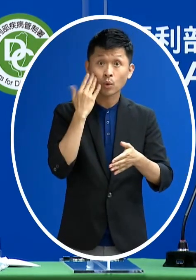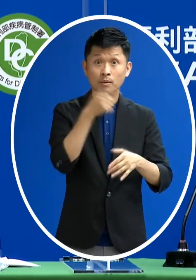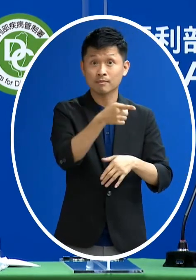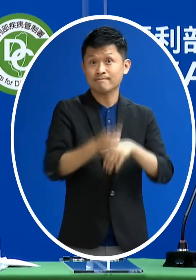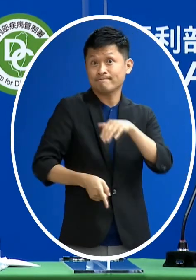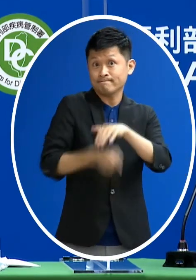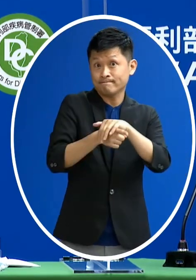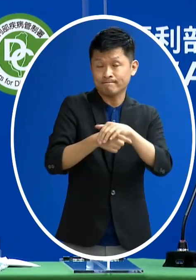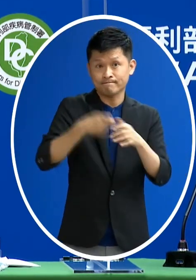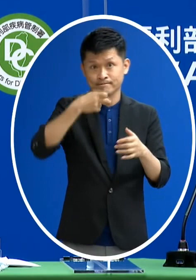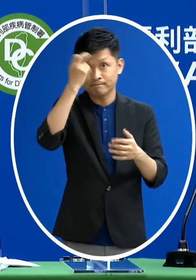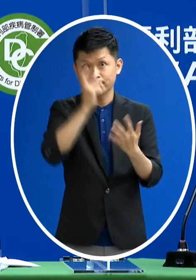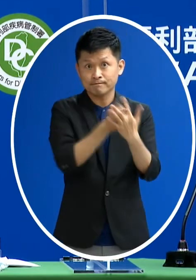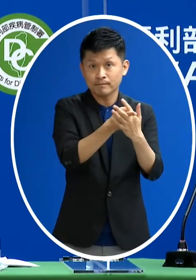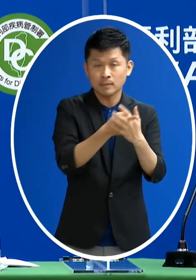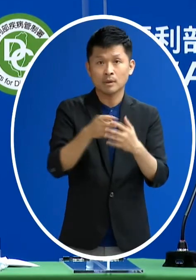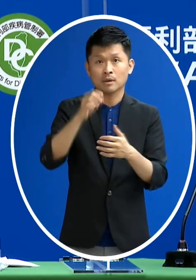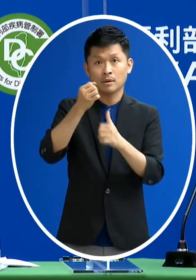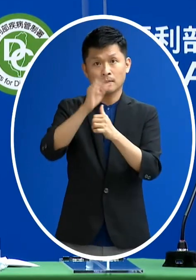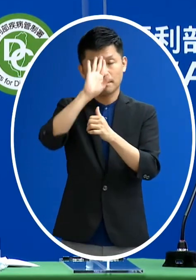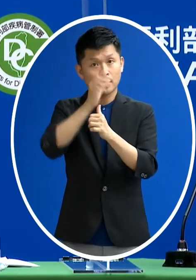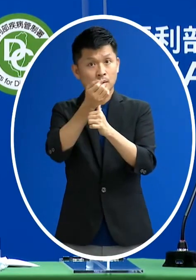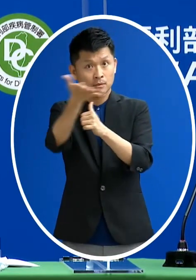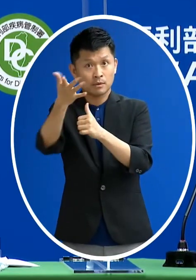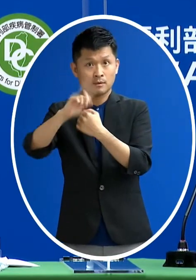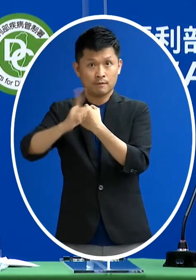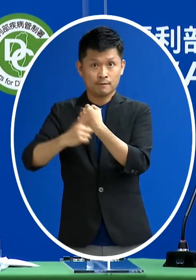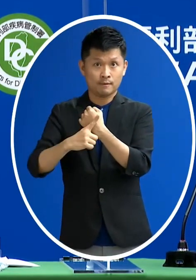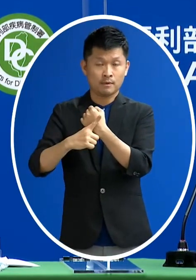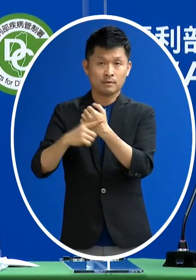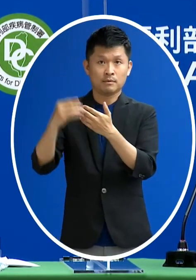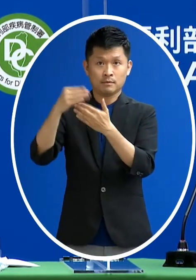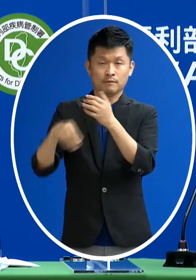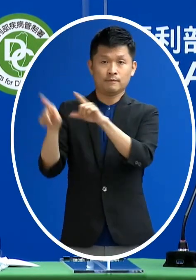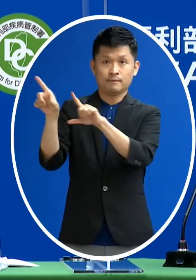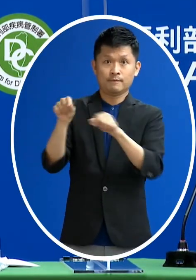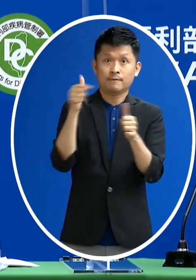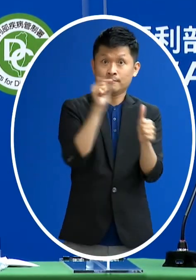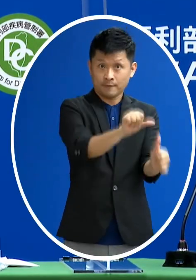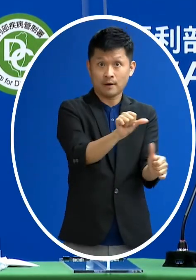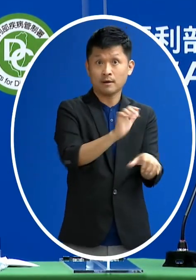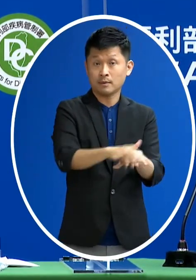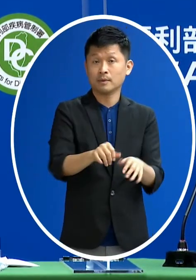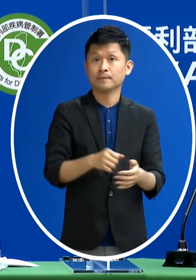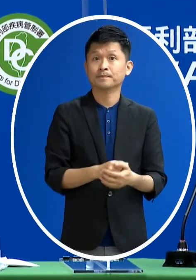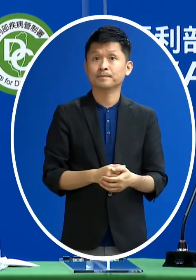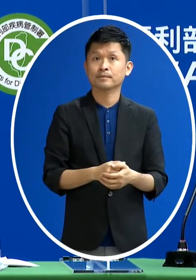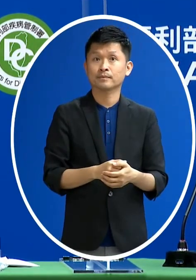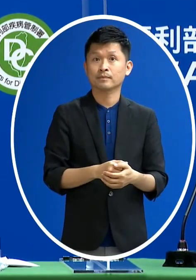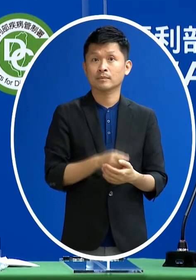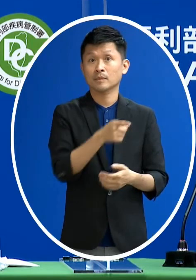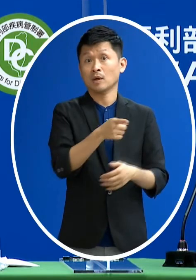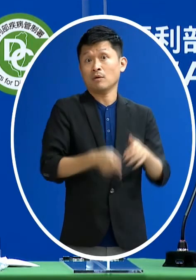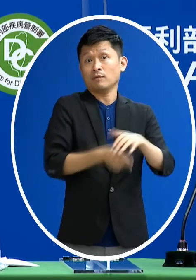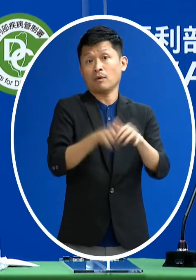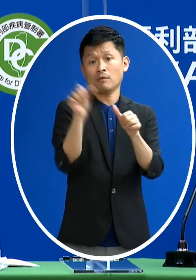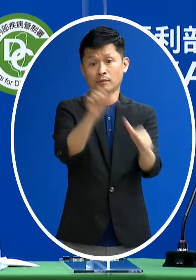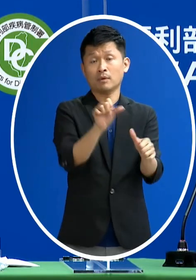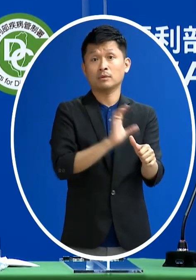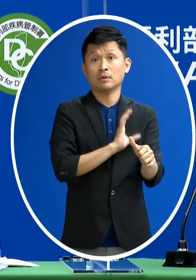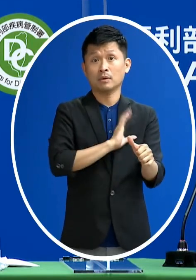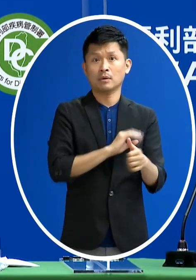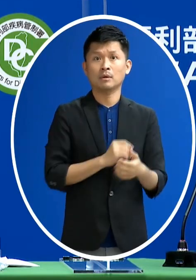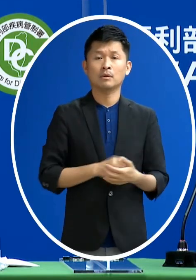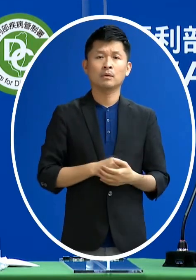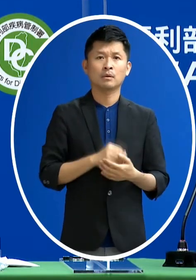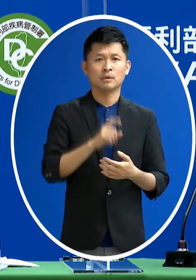法罚，哦，但是罚是哈，当然是你违法，那就必然要罚，但不希望走到这里。好，大家来